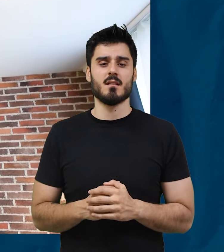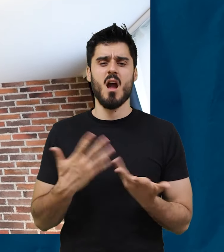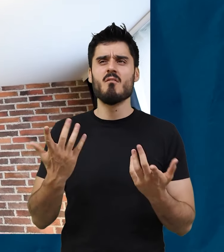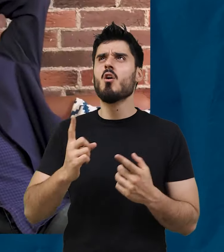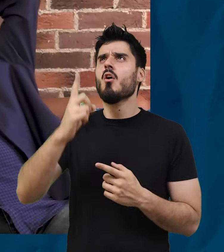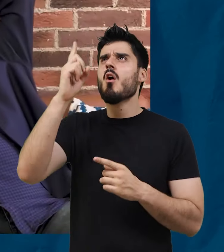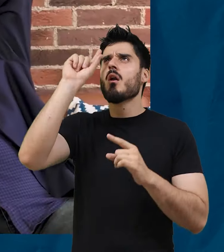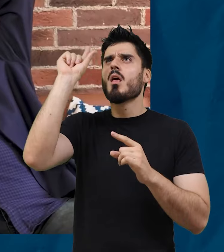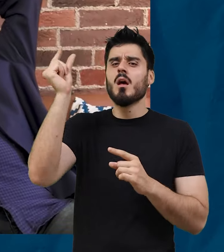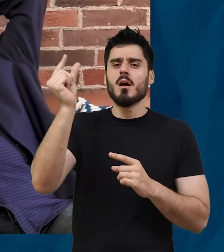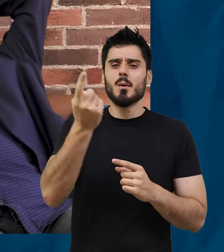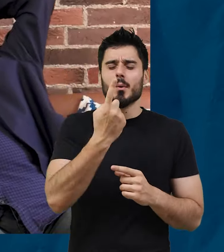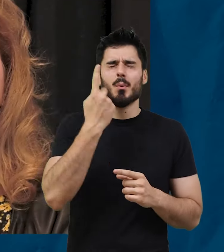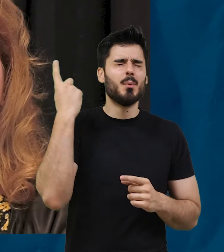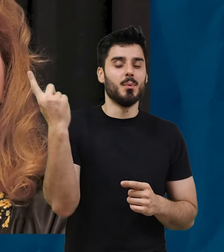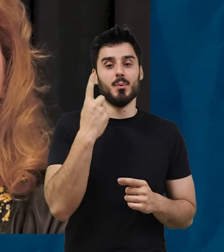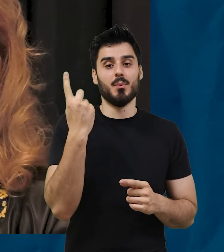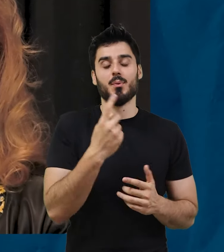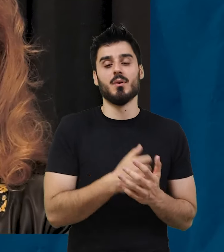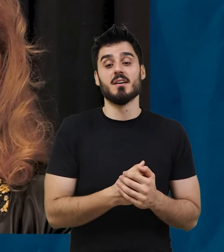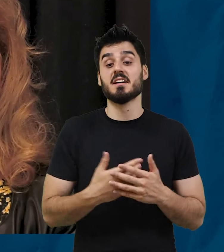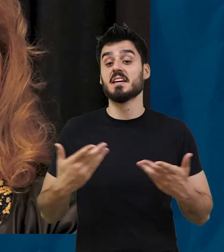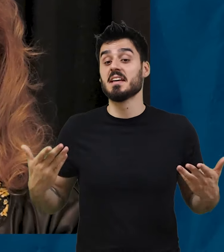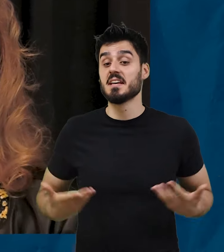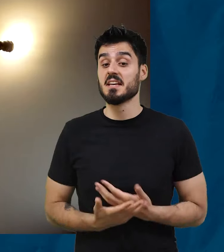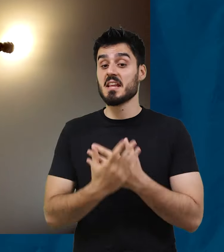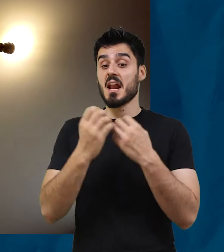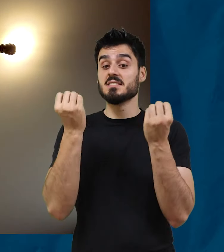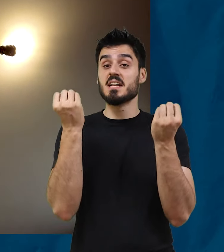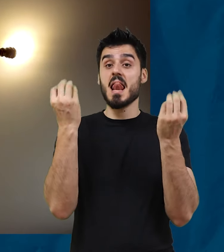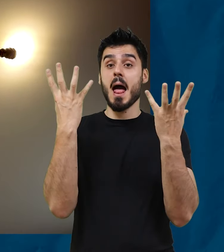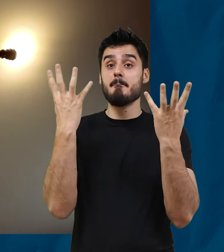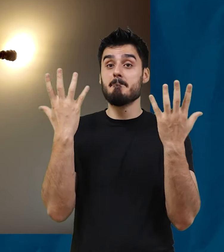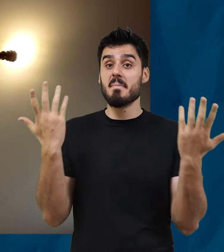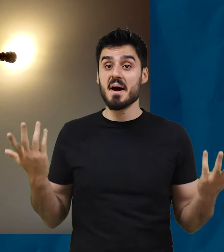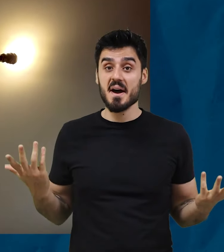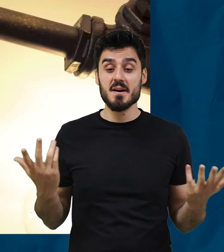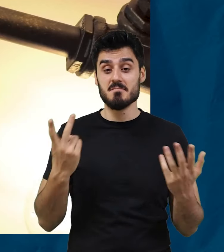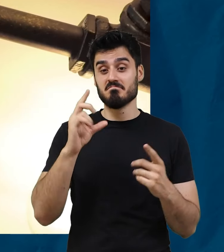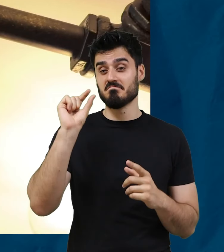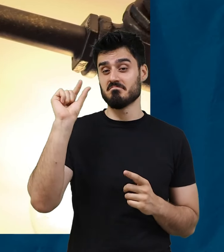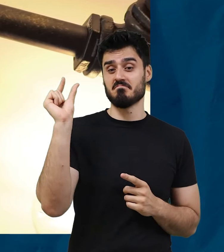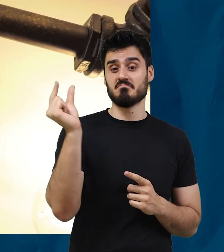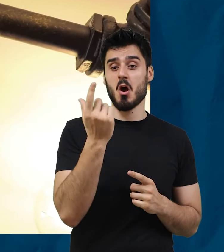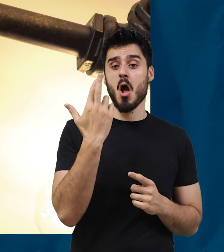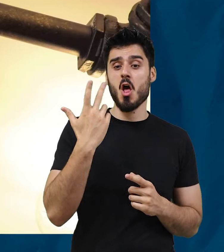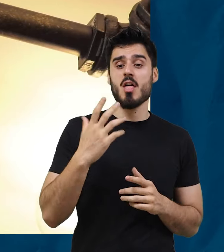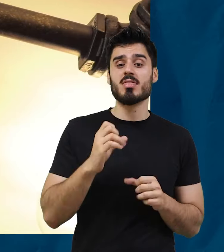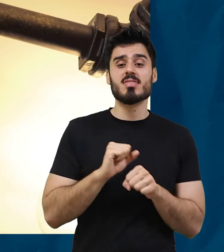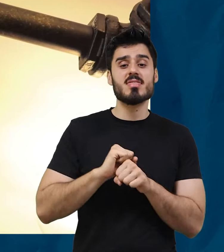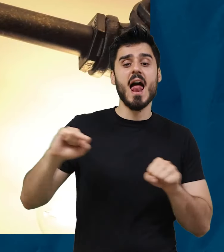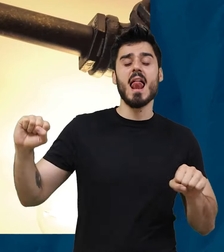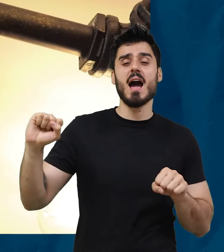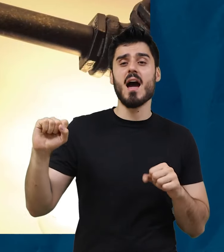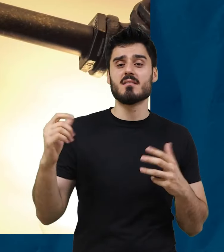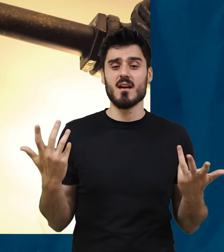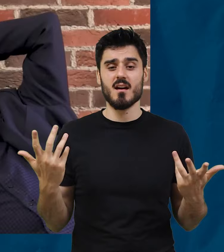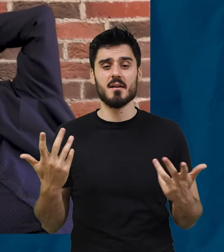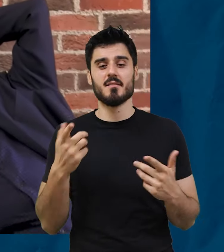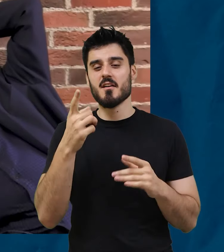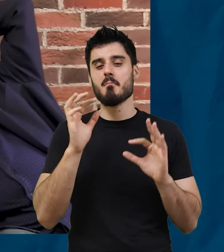Какво е това отгоре, бе? Да, интересна арт-лампа. Колко бара на лягане има лампата? Значи, само